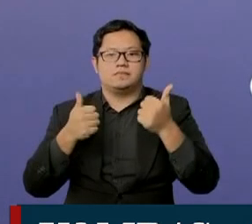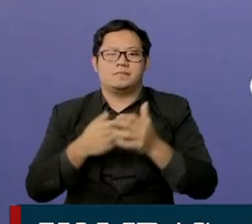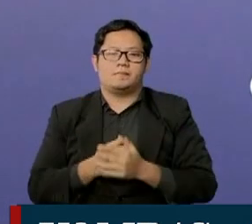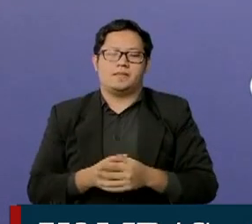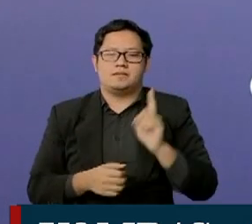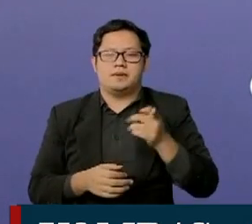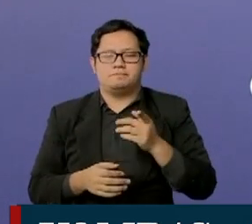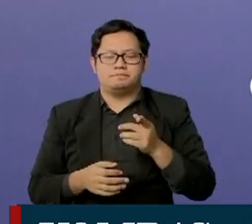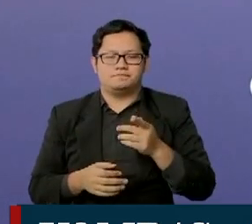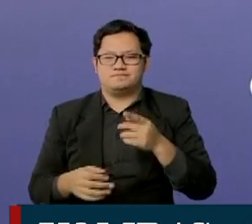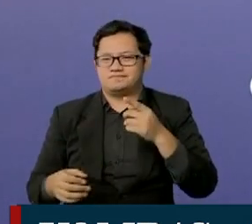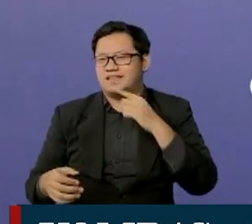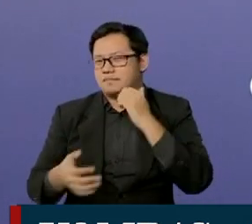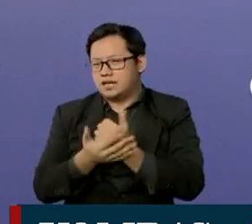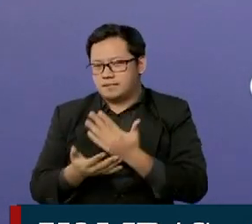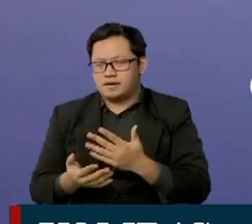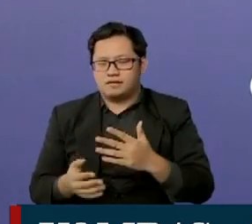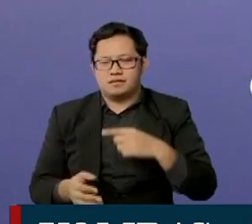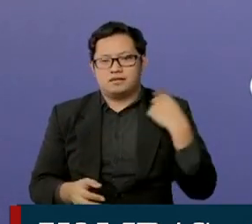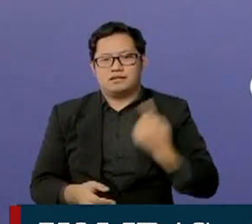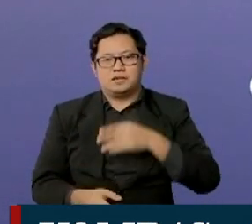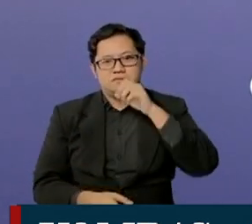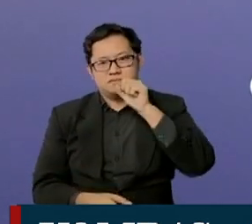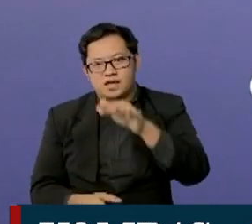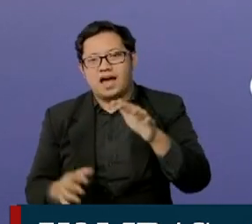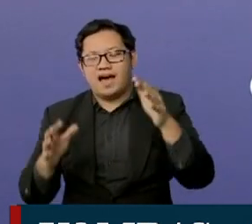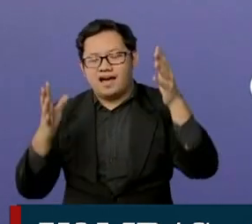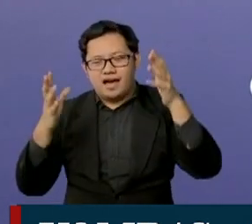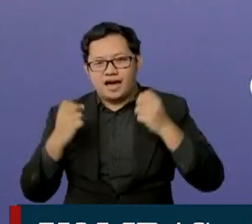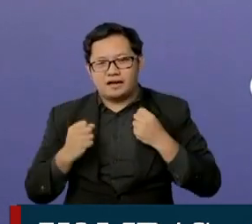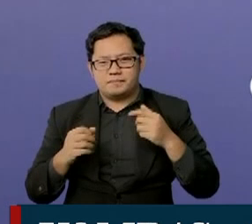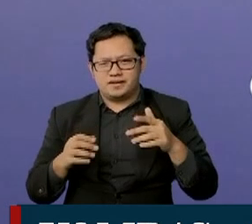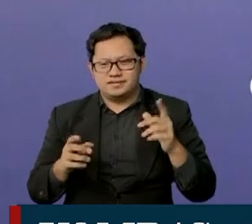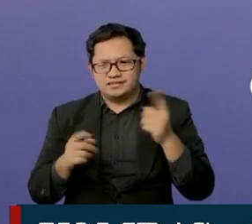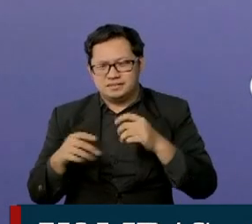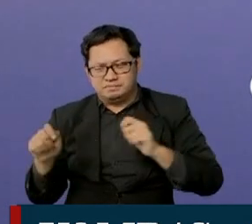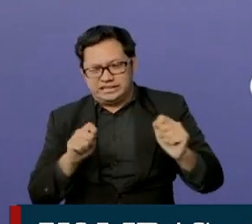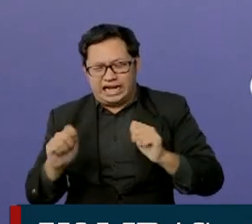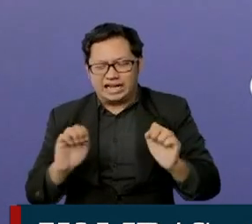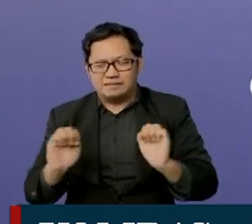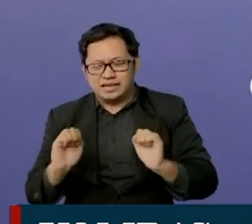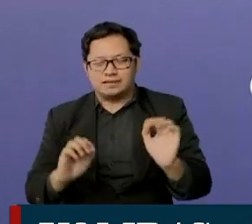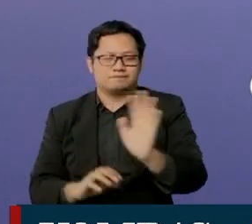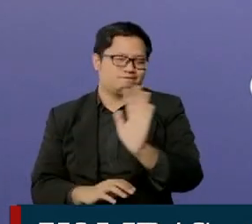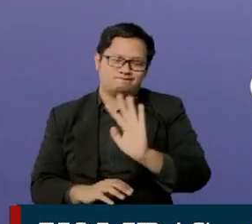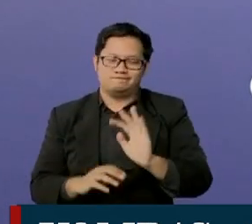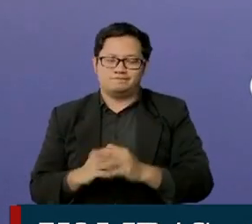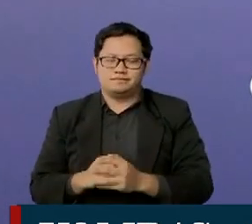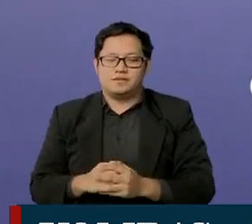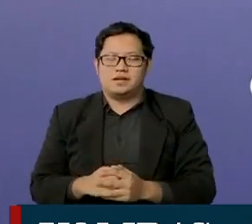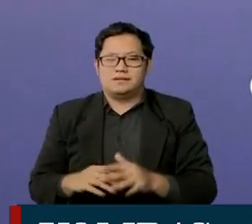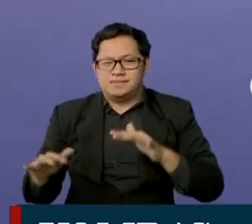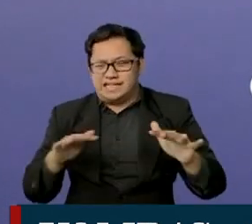prinsipnya apa yang kita sampaikan harapannya tidak memberikan bencana tetapi dapat memberikan kebermanfaatan